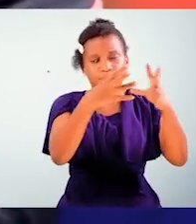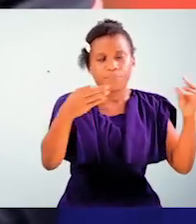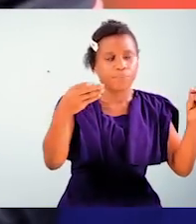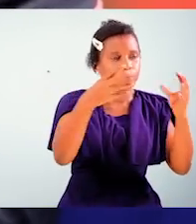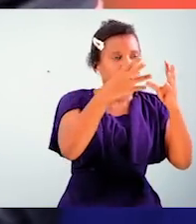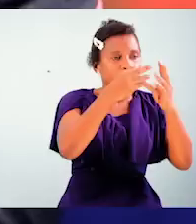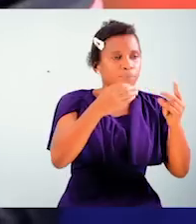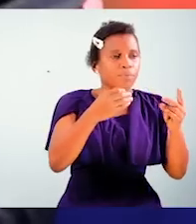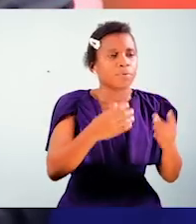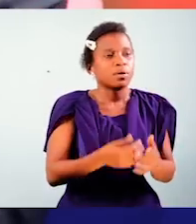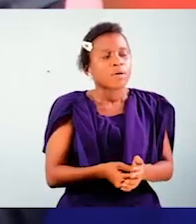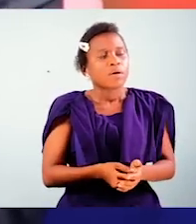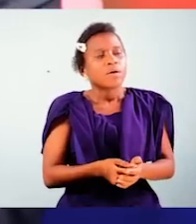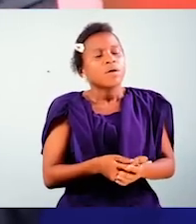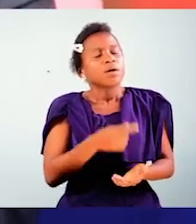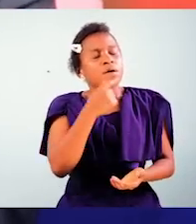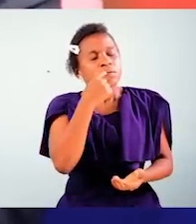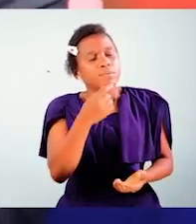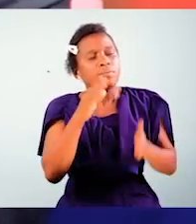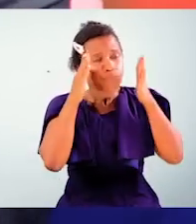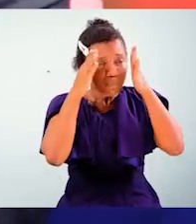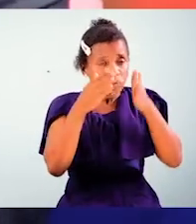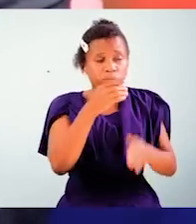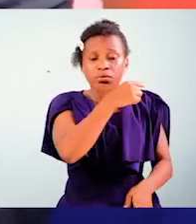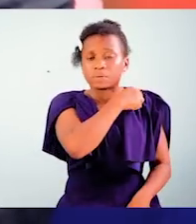zinachukuliwa, akisema kwa mfano, akasema Mheshimiwa Rais,